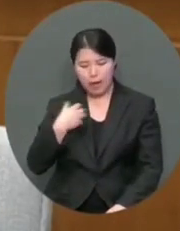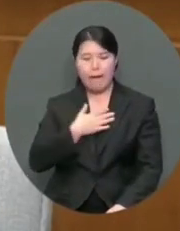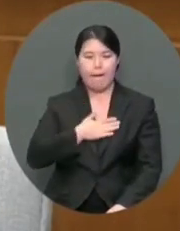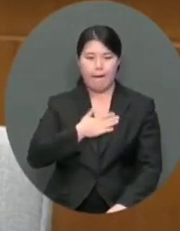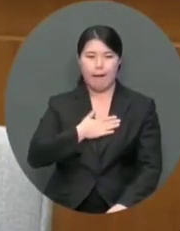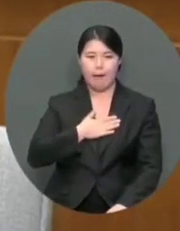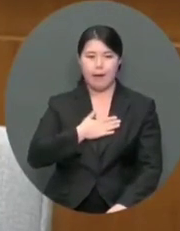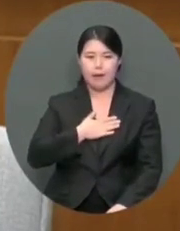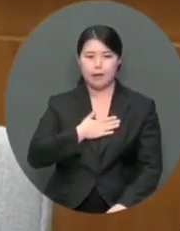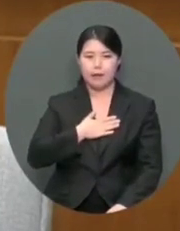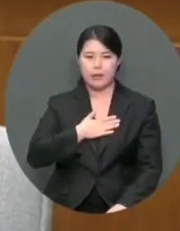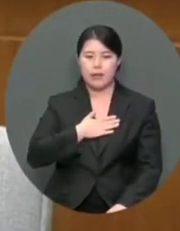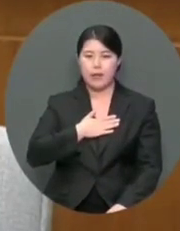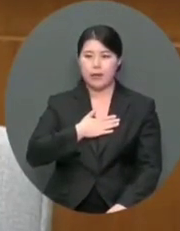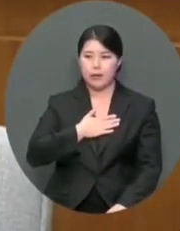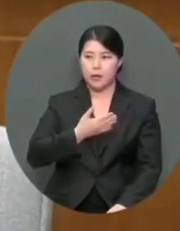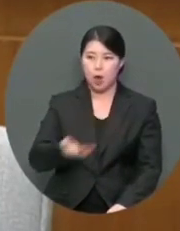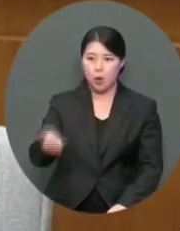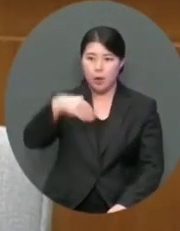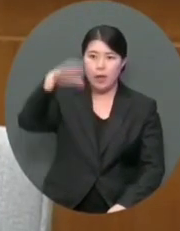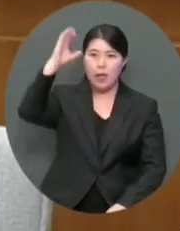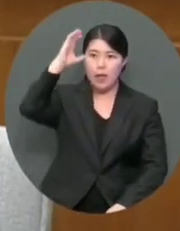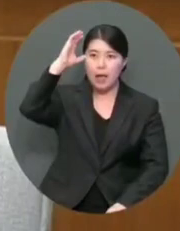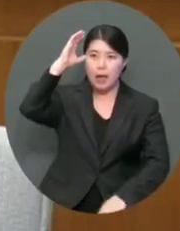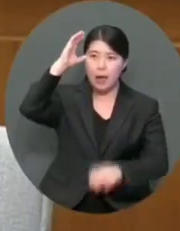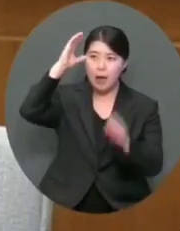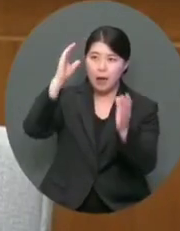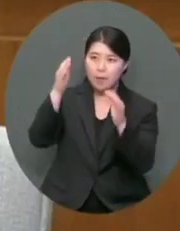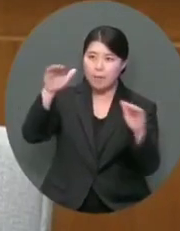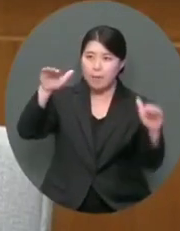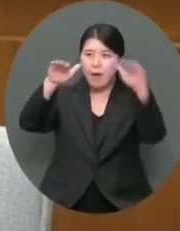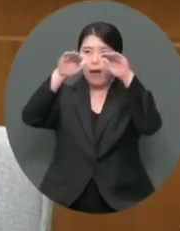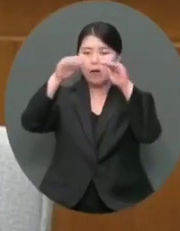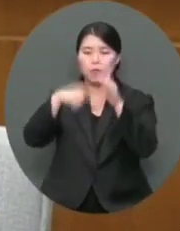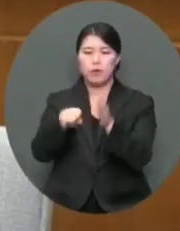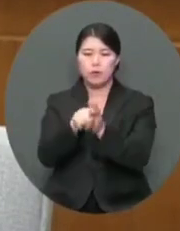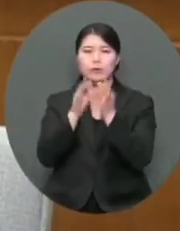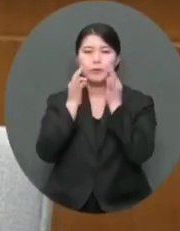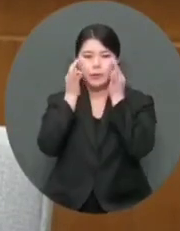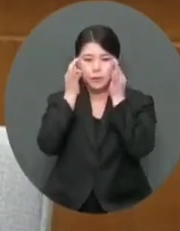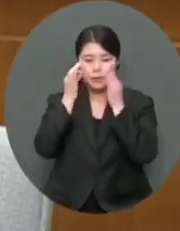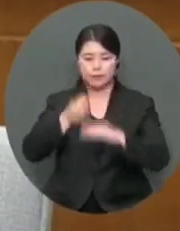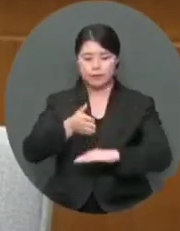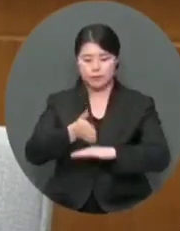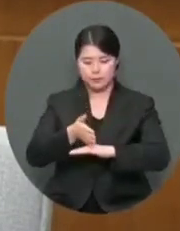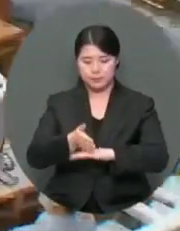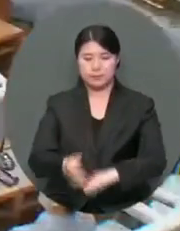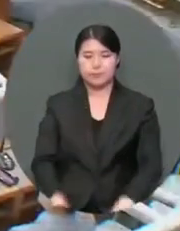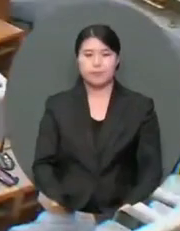기대에 부응하기 위하여 최선의 노력을 다하겠습니다. 감사합니다.